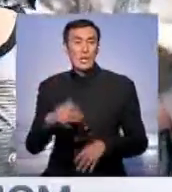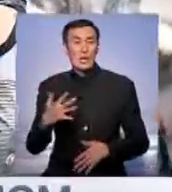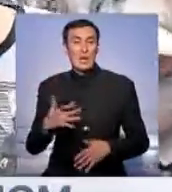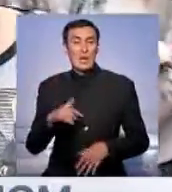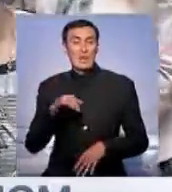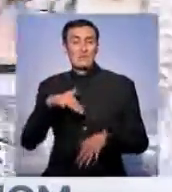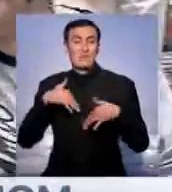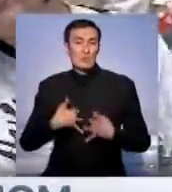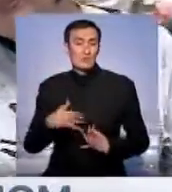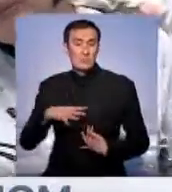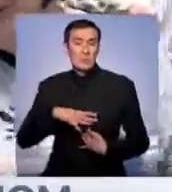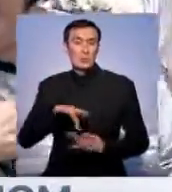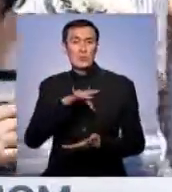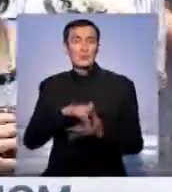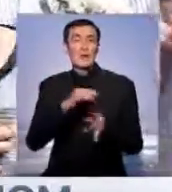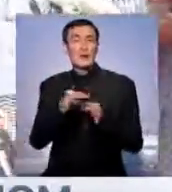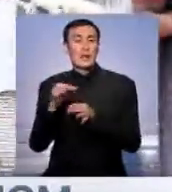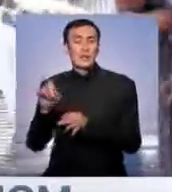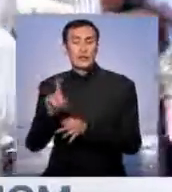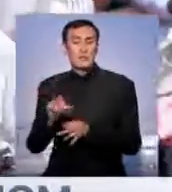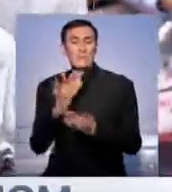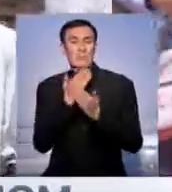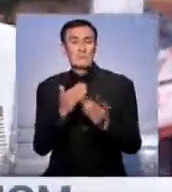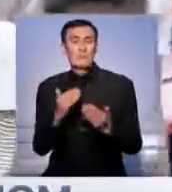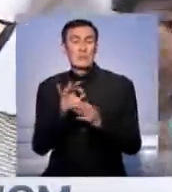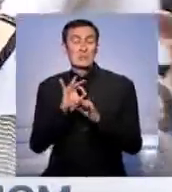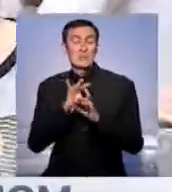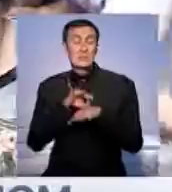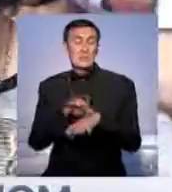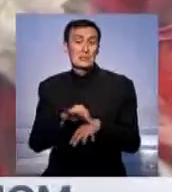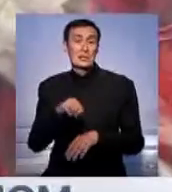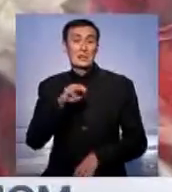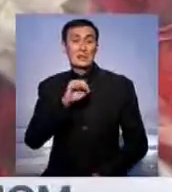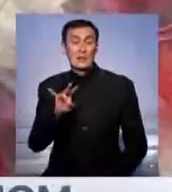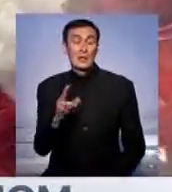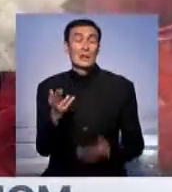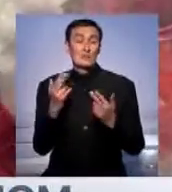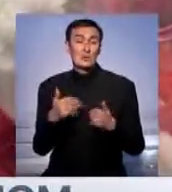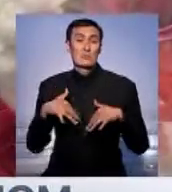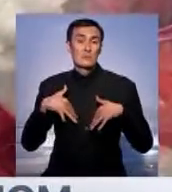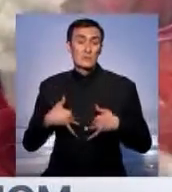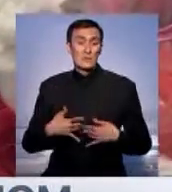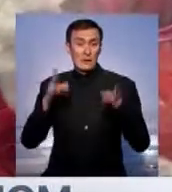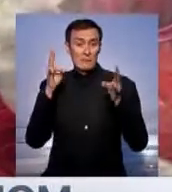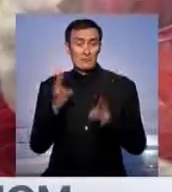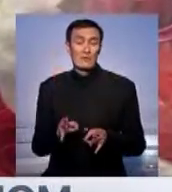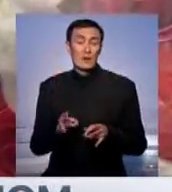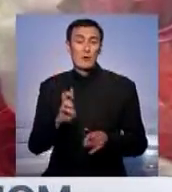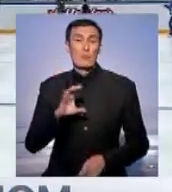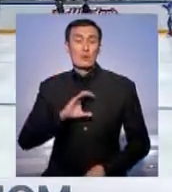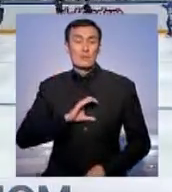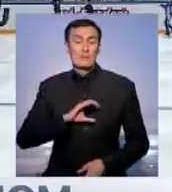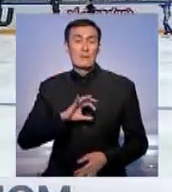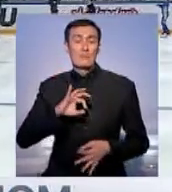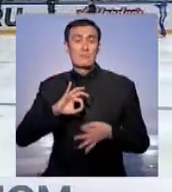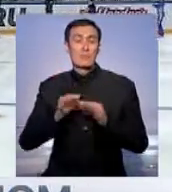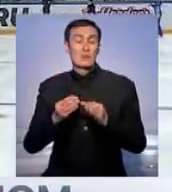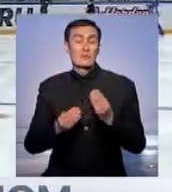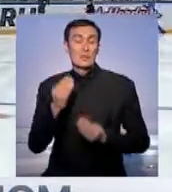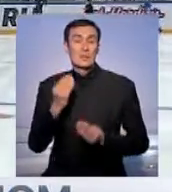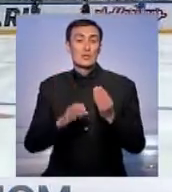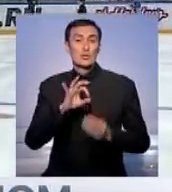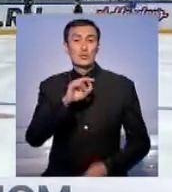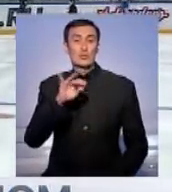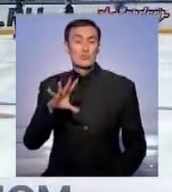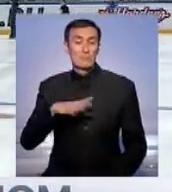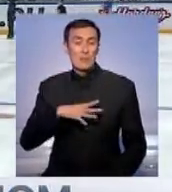жители города. Многие приехали из окраин, чтобы проститься с Денисом Теном. Безусловно, трагическая гибель бронзового призера Олимпийских игр в Сочи